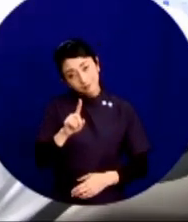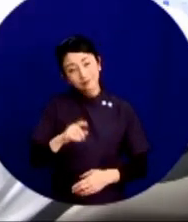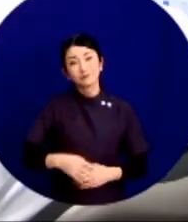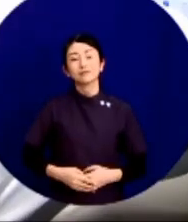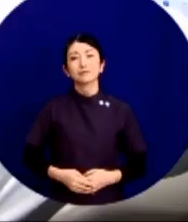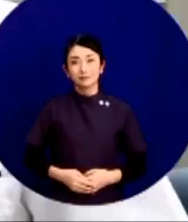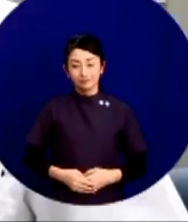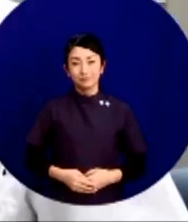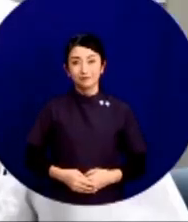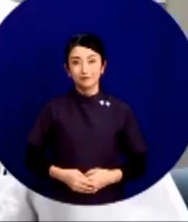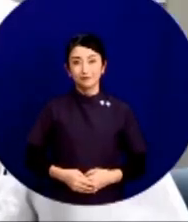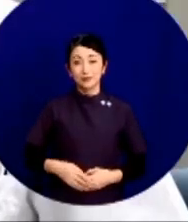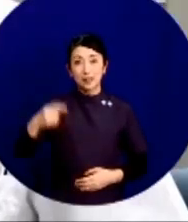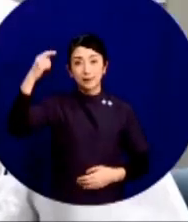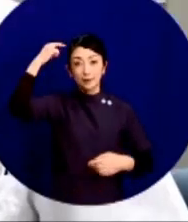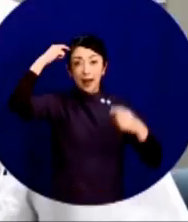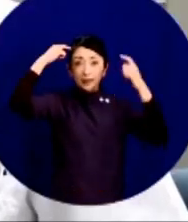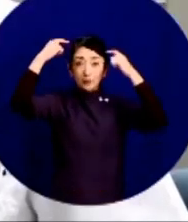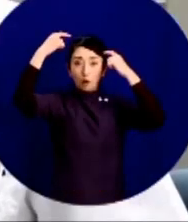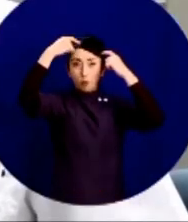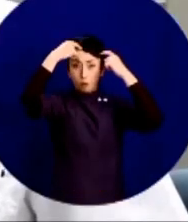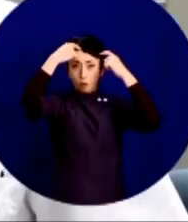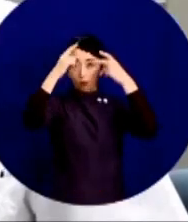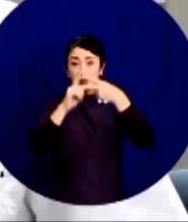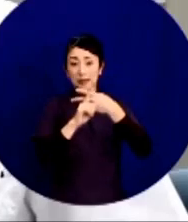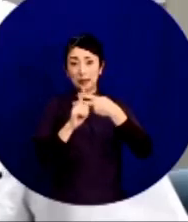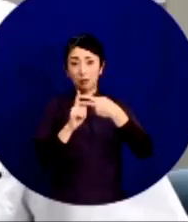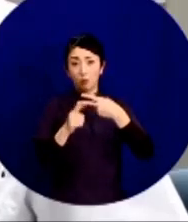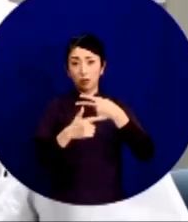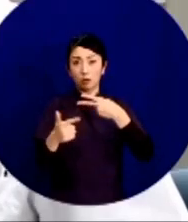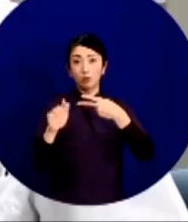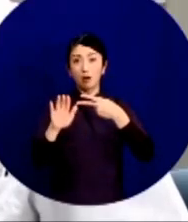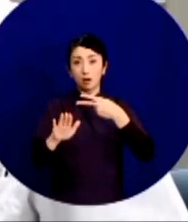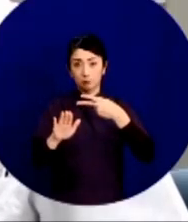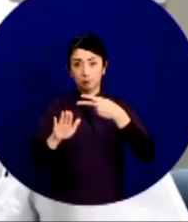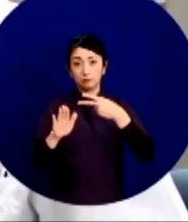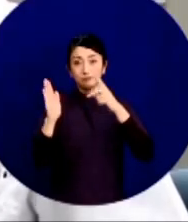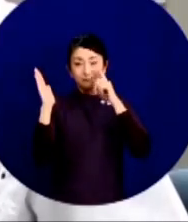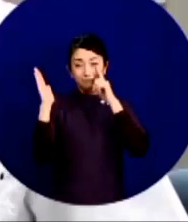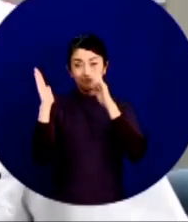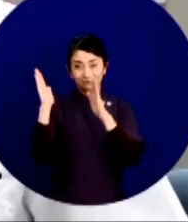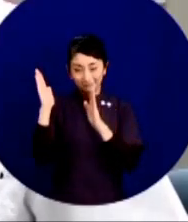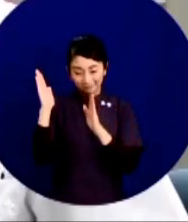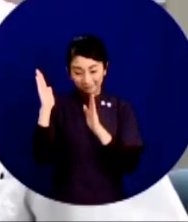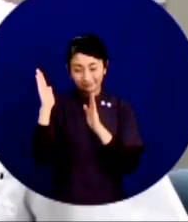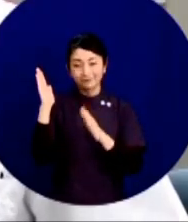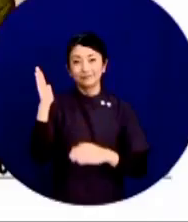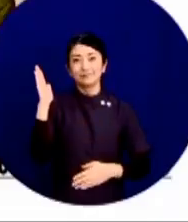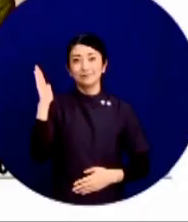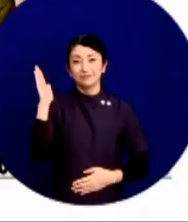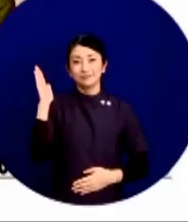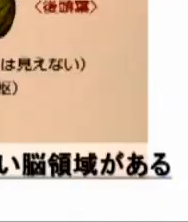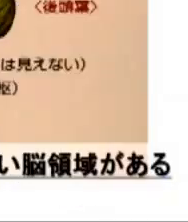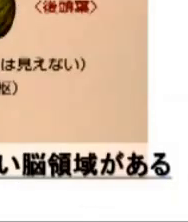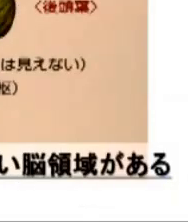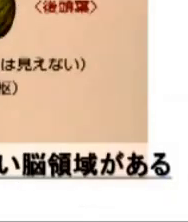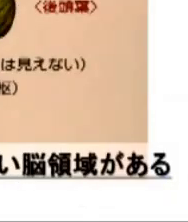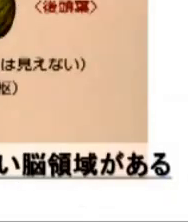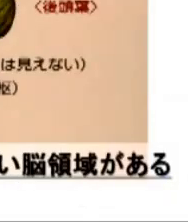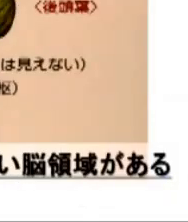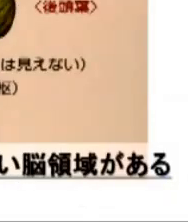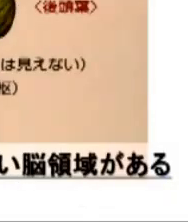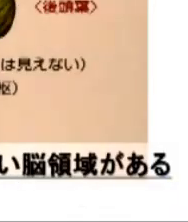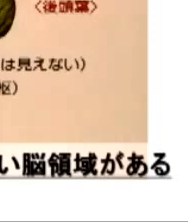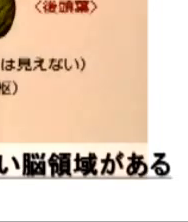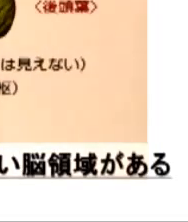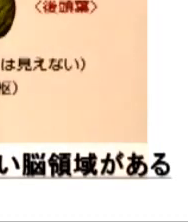その前に、大脳の機能の極材についてのこの写真を見ていただきたいと思います。これは大脳半球